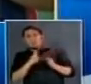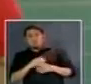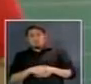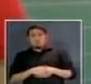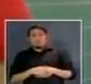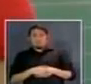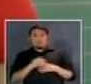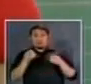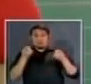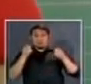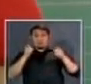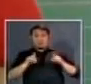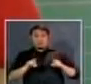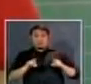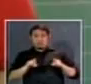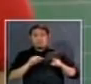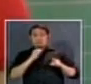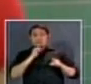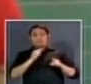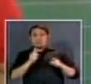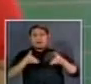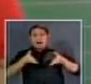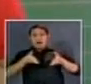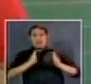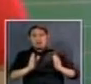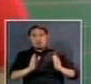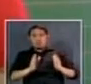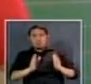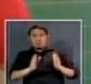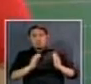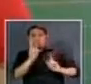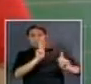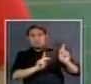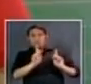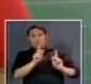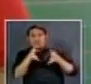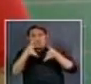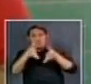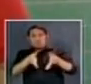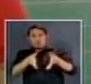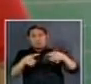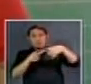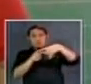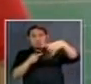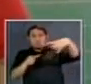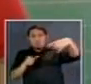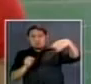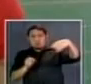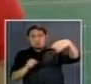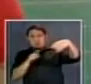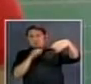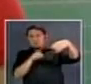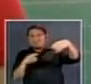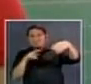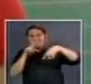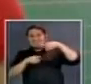Ang nangyari, Jiggy, hindi nila pinayagan yung mga botante na iiwan yung balota nila doon sa mga hindi na makapaghintay sa